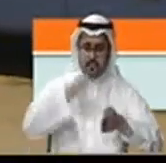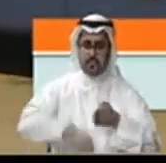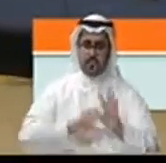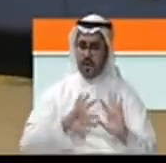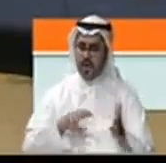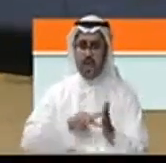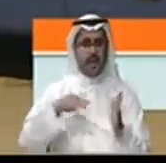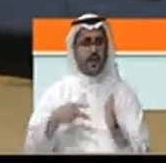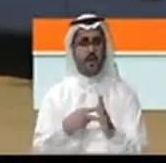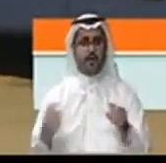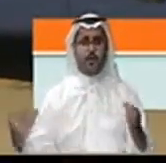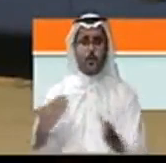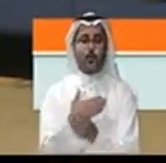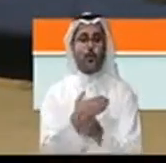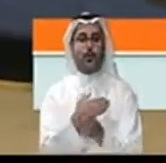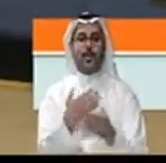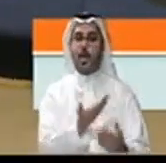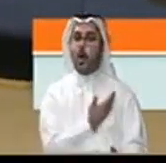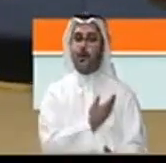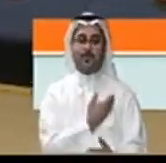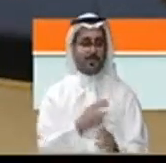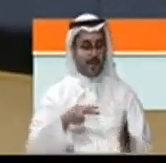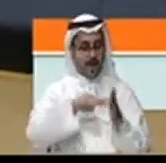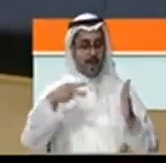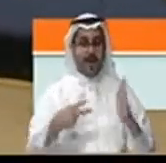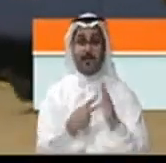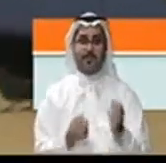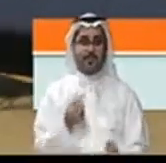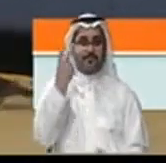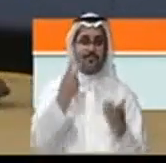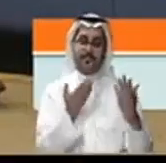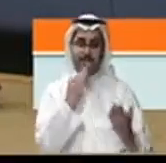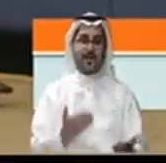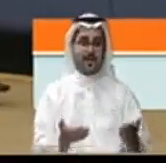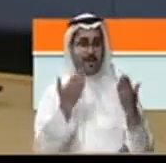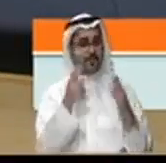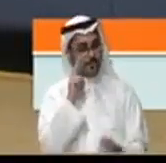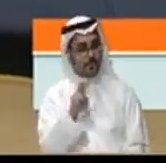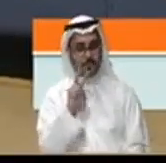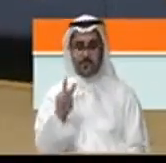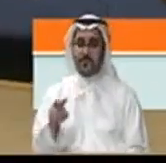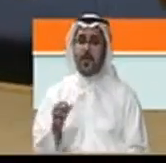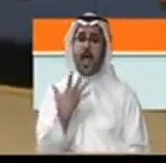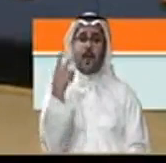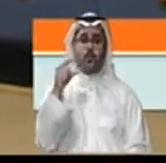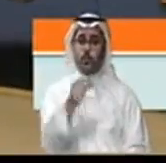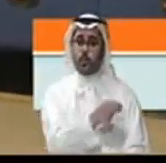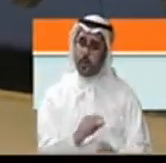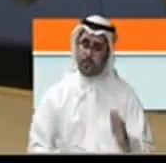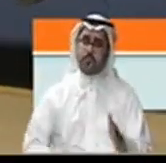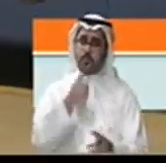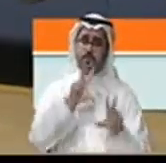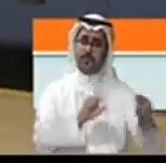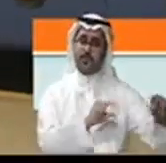دخول الحجاج، والآن المشروع بدأ يطبق على مستوى 5 دول. الآن اطلعنا صباح اليوم على هذه التجربة